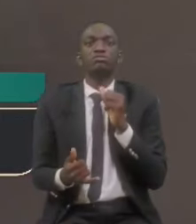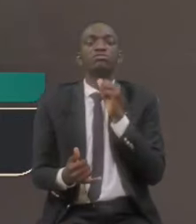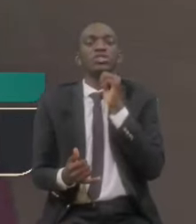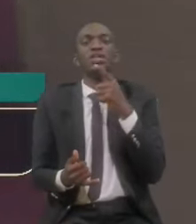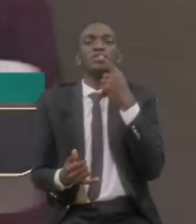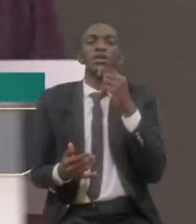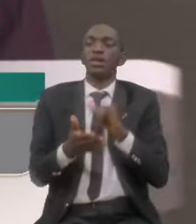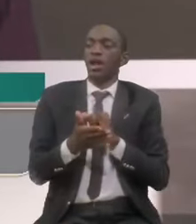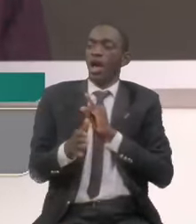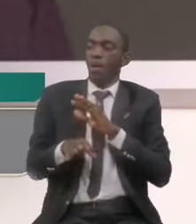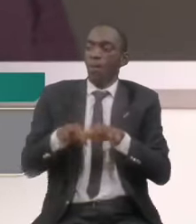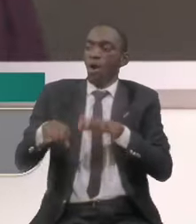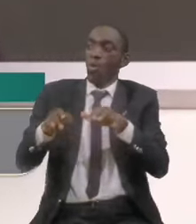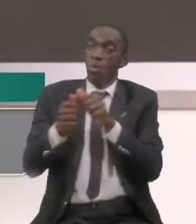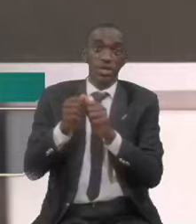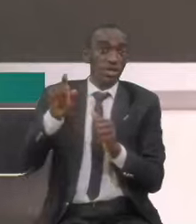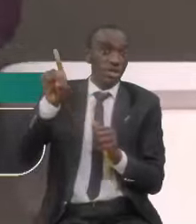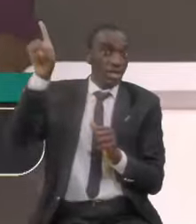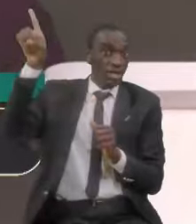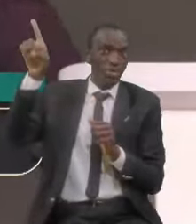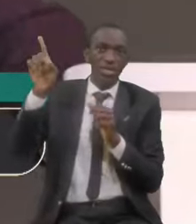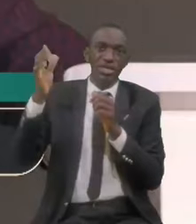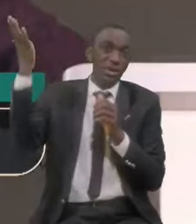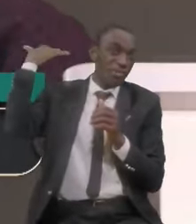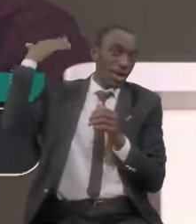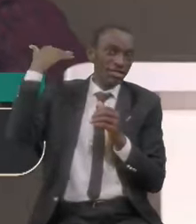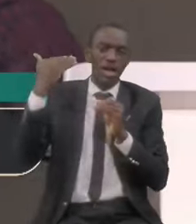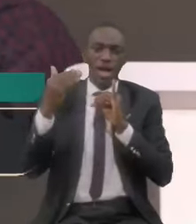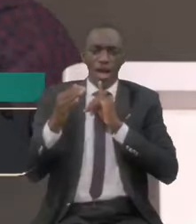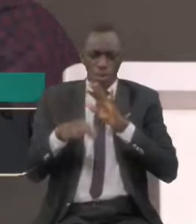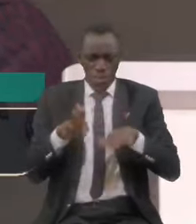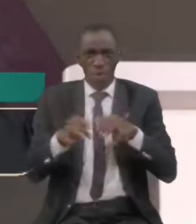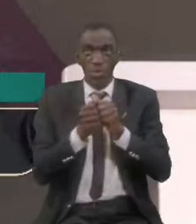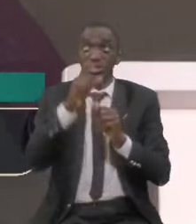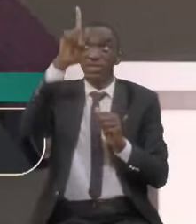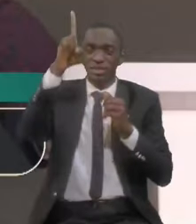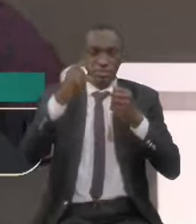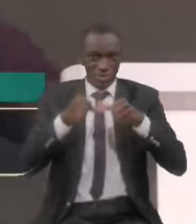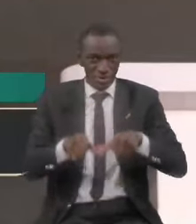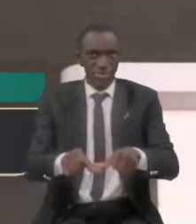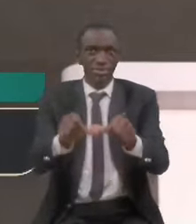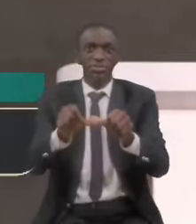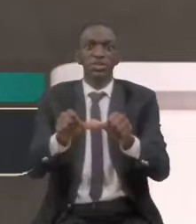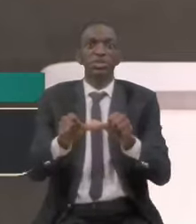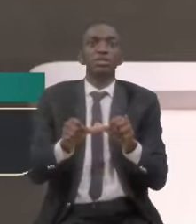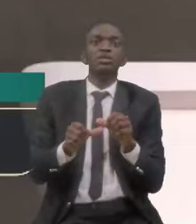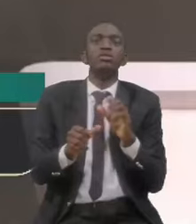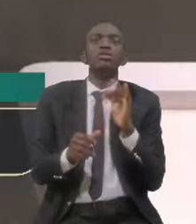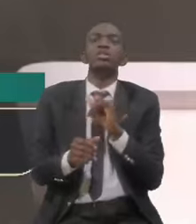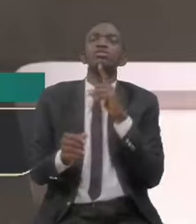par le passé. Je marche toujours avec lui maintenant. Ils ne disent pas, oh, je l'ai fait avant. Mais ils